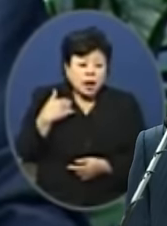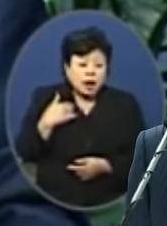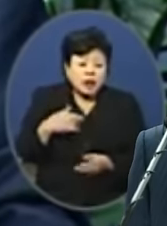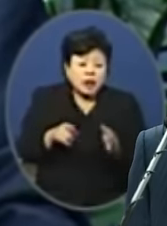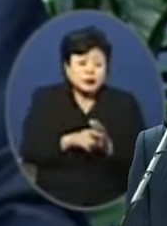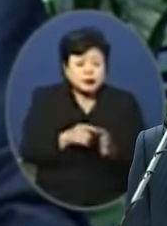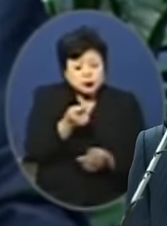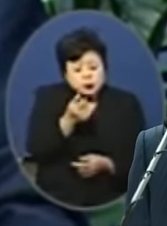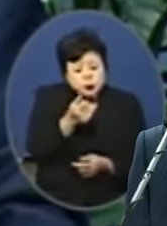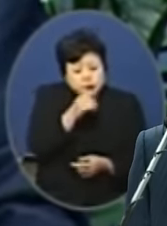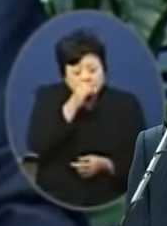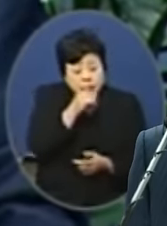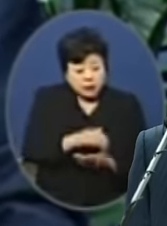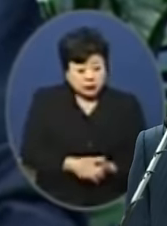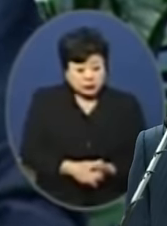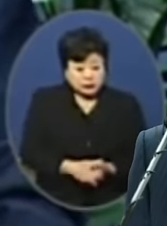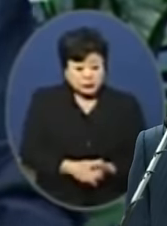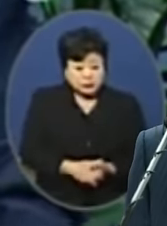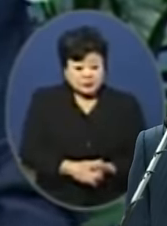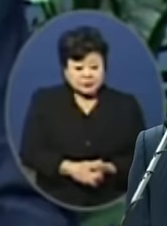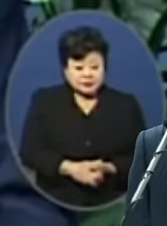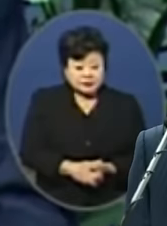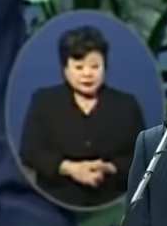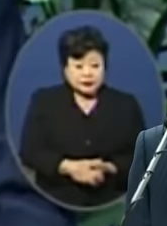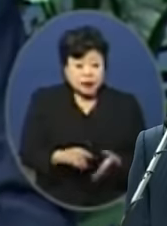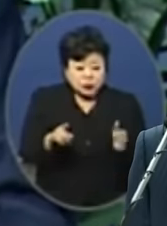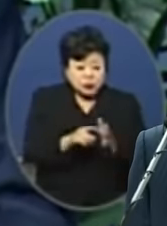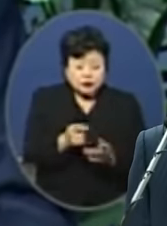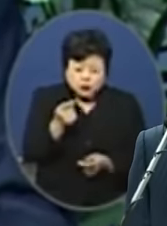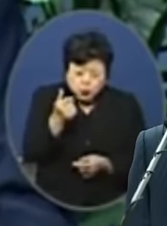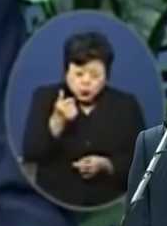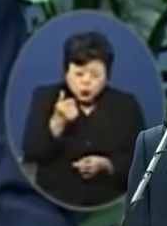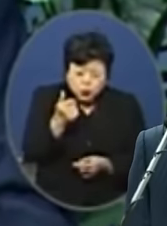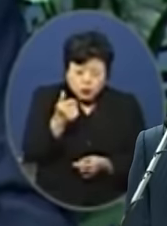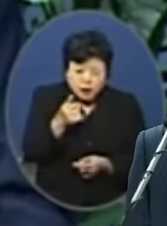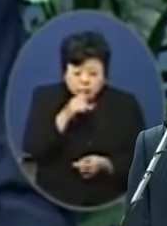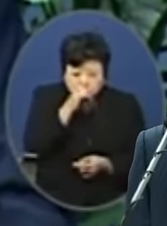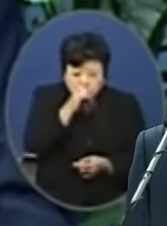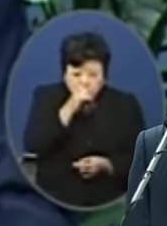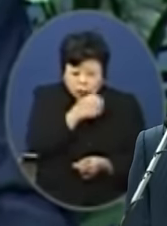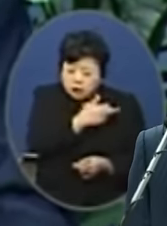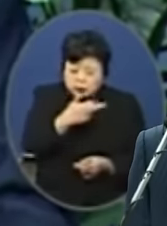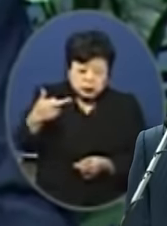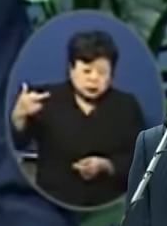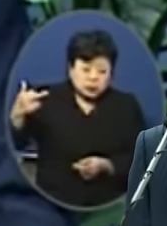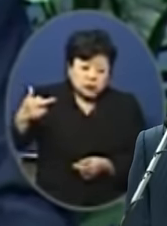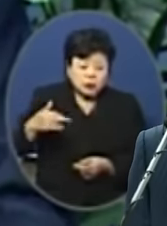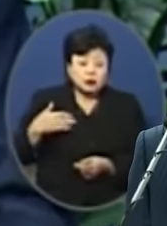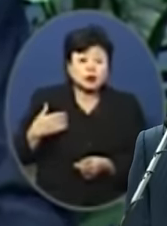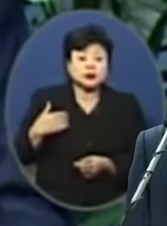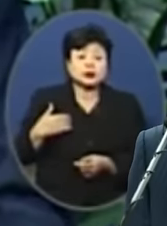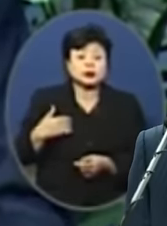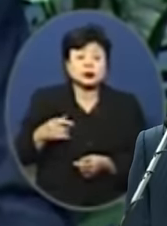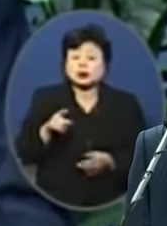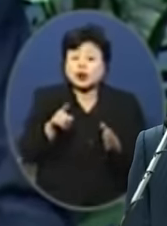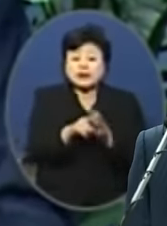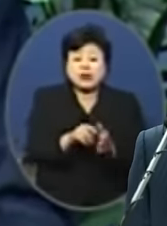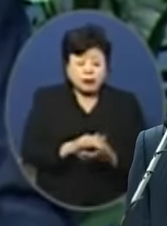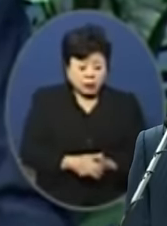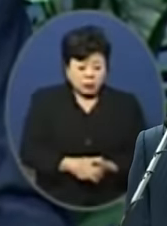믿음이 있다고 합니다. 아니, 믿음이 조그만치 있고 믿음이 크고 그것도 모르고 어떻게